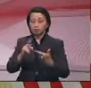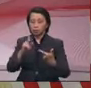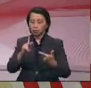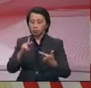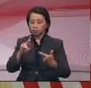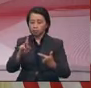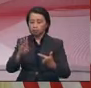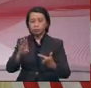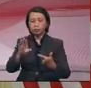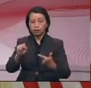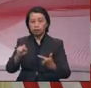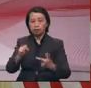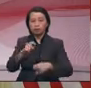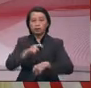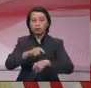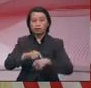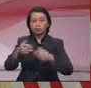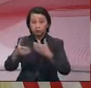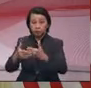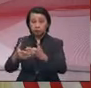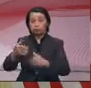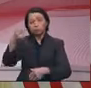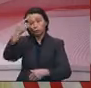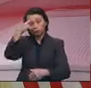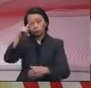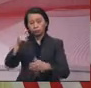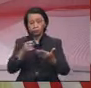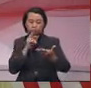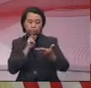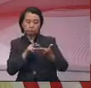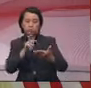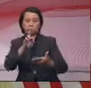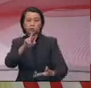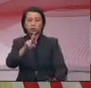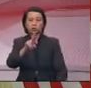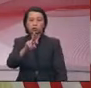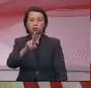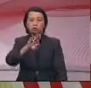Sukan dalam masa yang terdekat untuk rujukan.